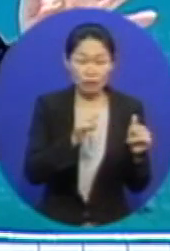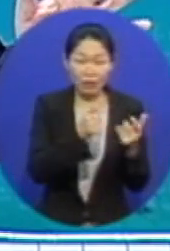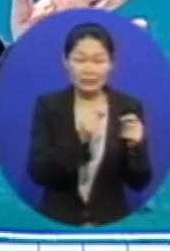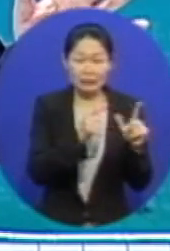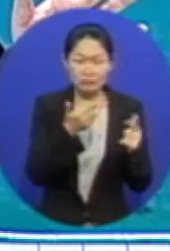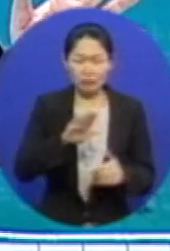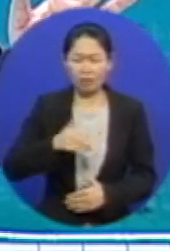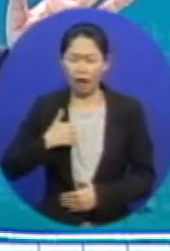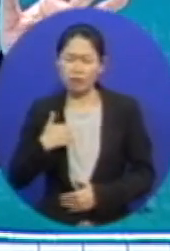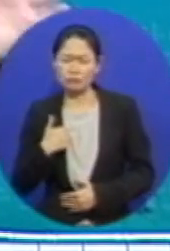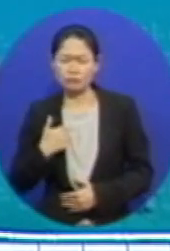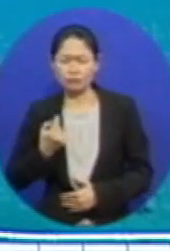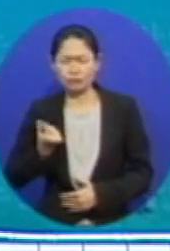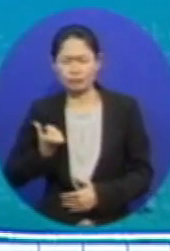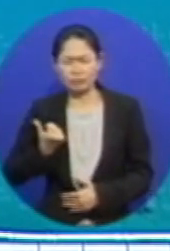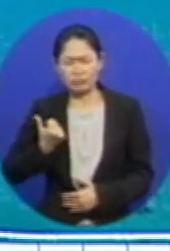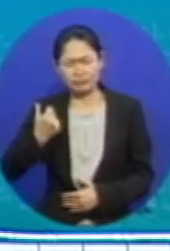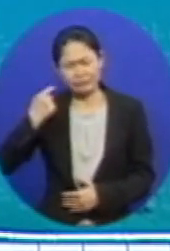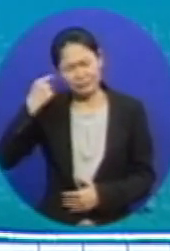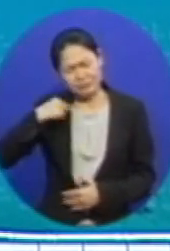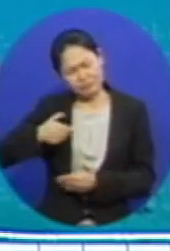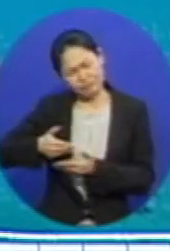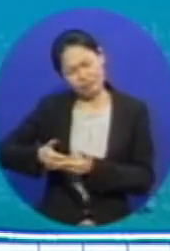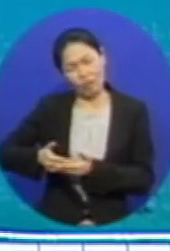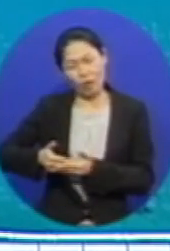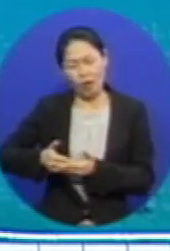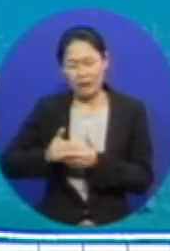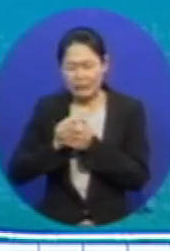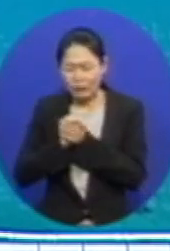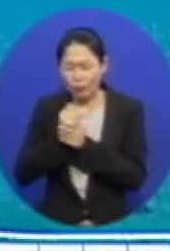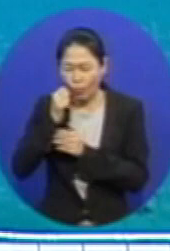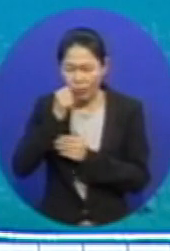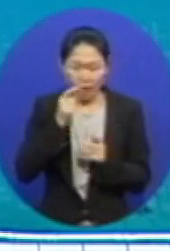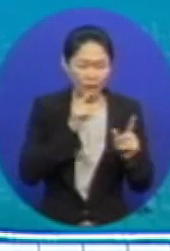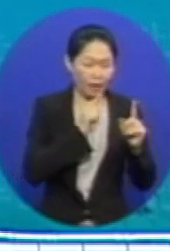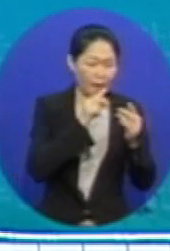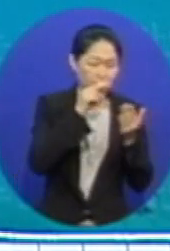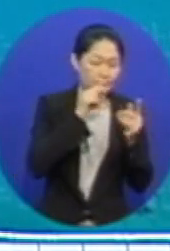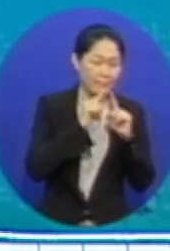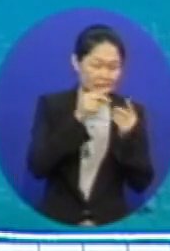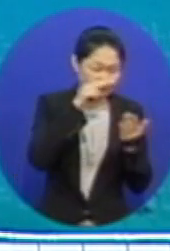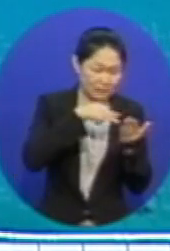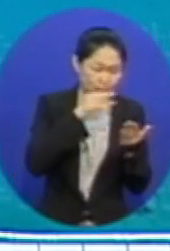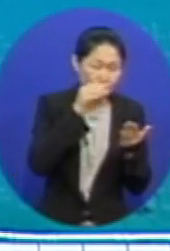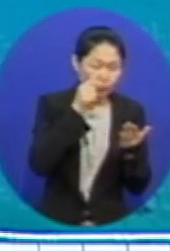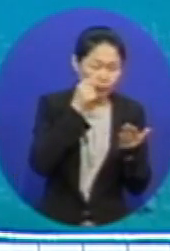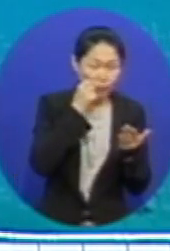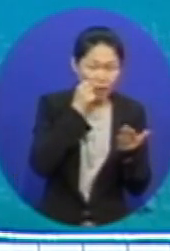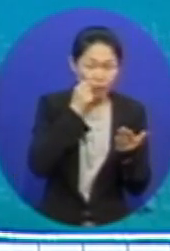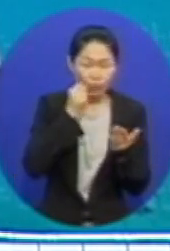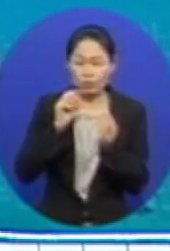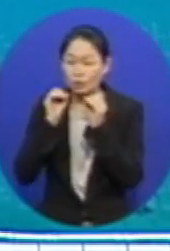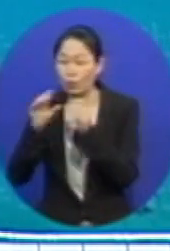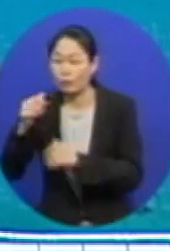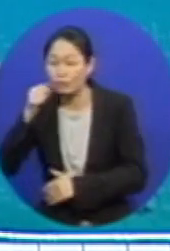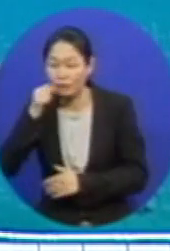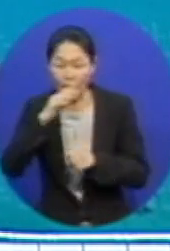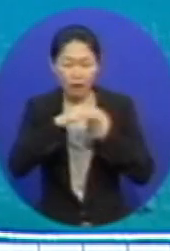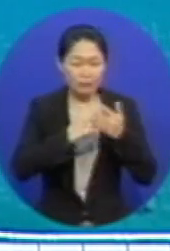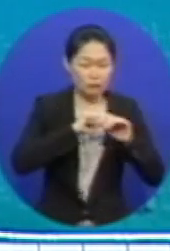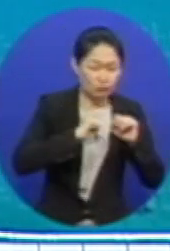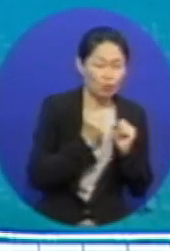마음이 무거워요 기도하지 못하고 말씀 보지 못하고 전도하지 못하고 하나님께 순종하지